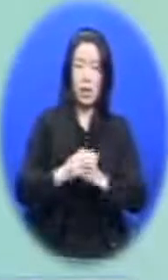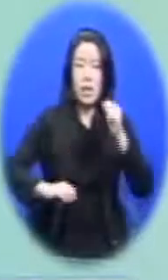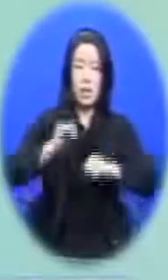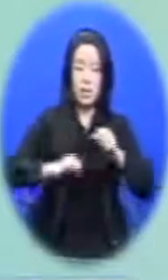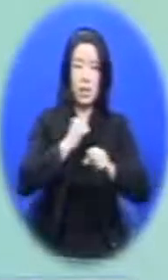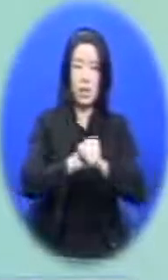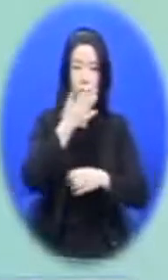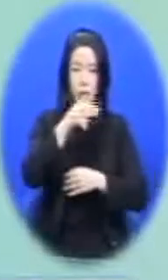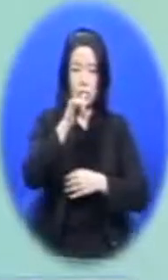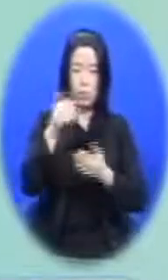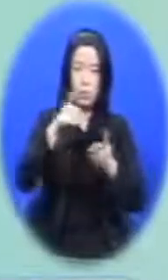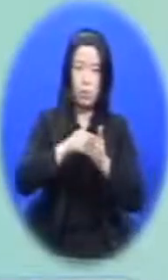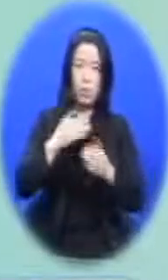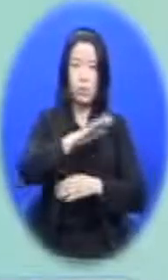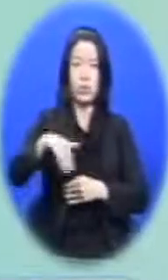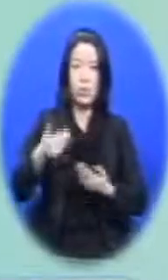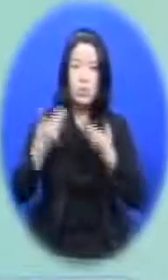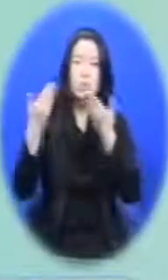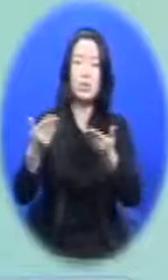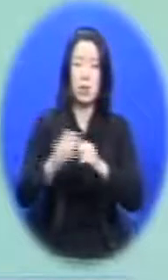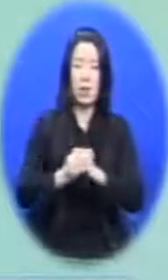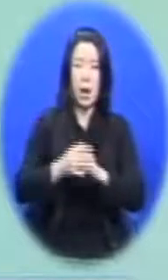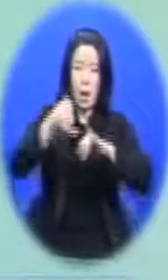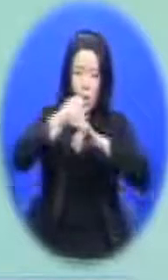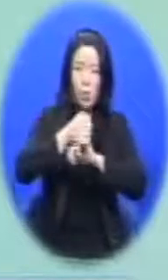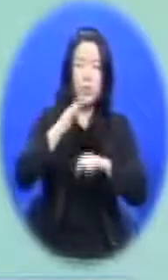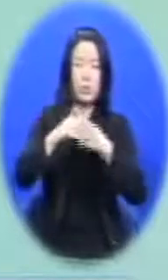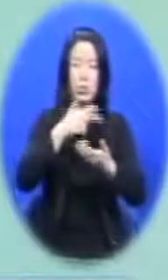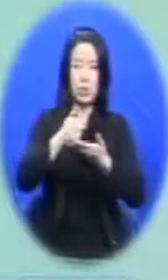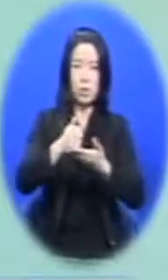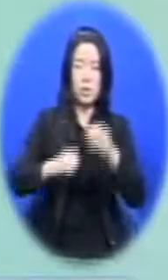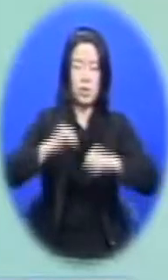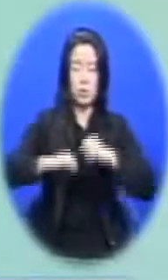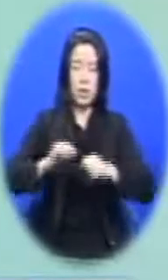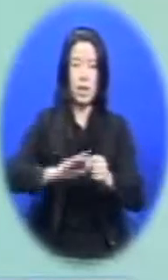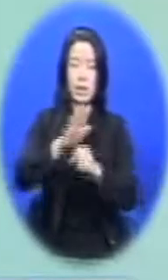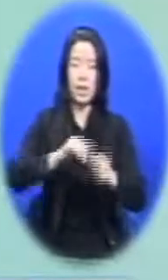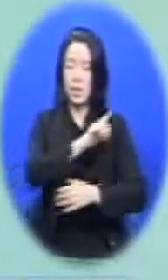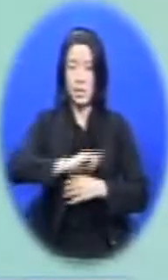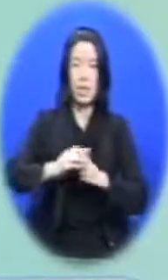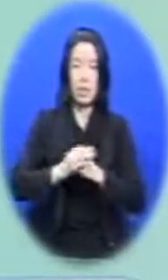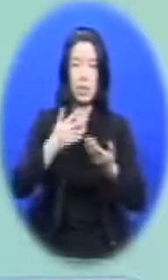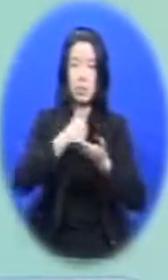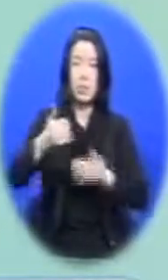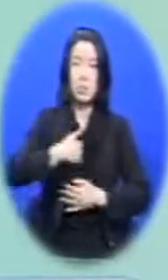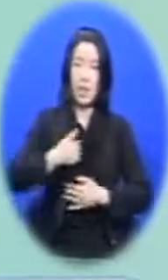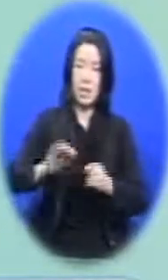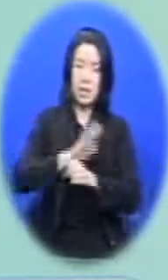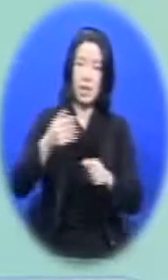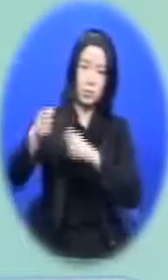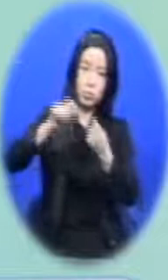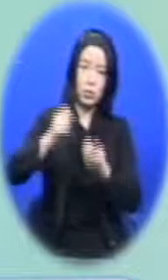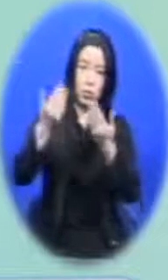역사하시도록 우리를 내어드리면 반드시 주님은 역사하신대요. 사랑이 제일이다. 주님이 나에게 사랑을 부어주셔야